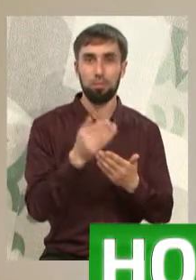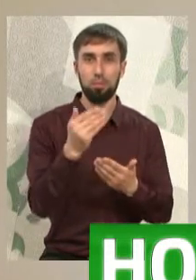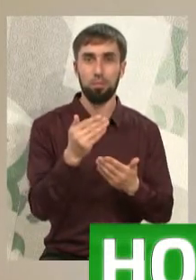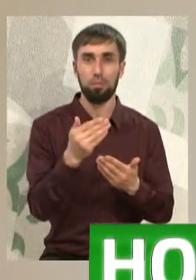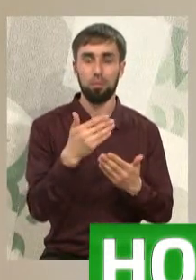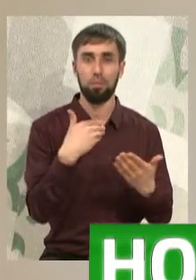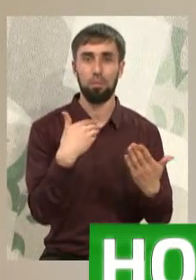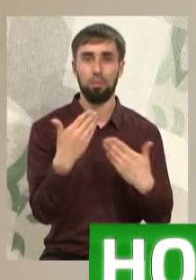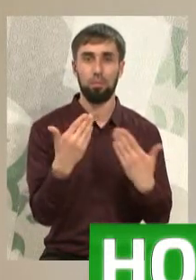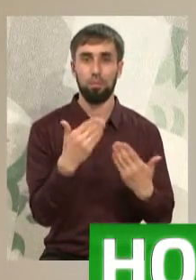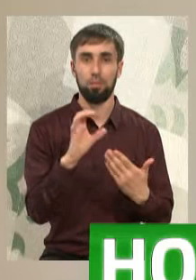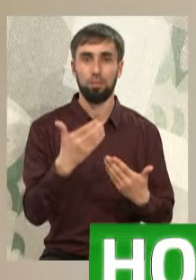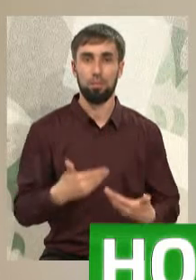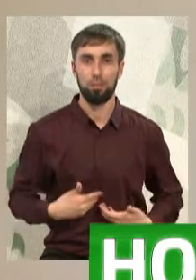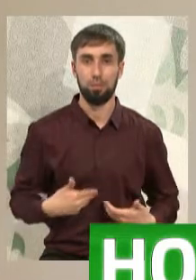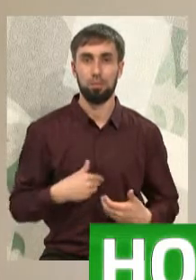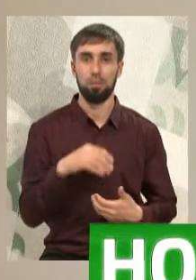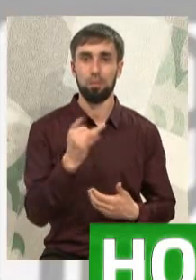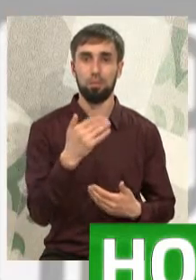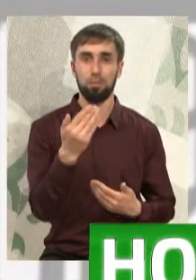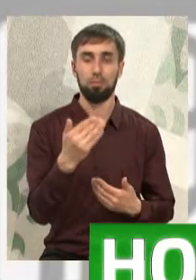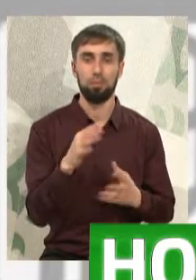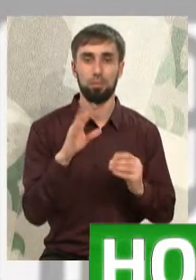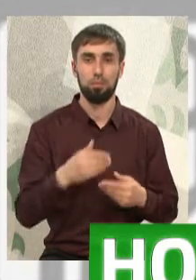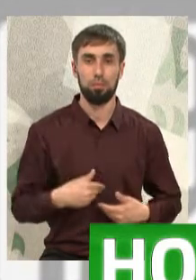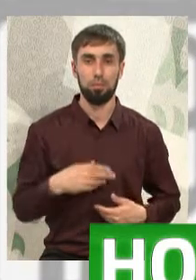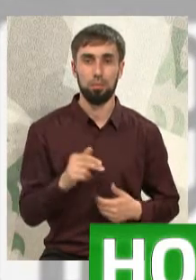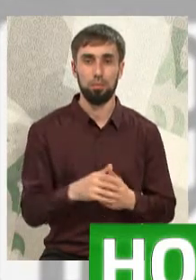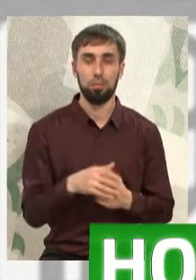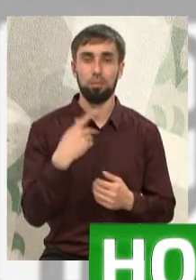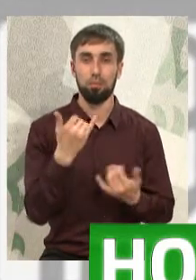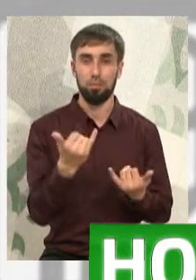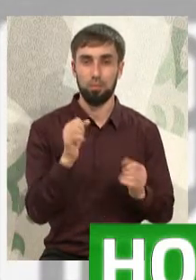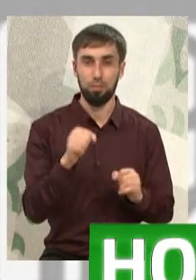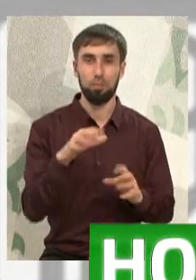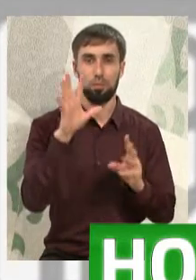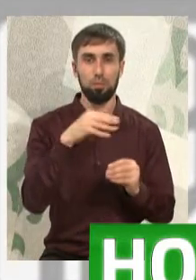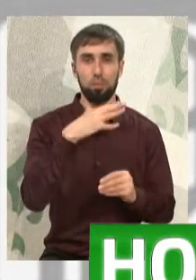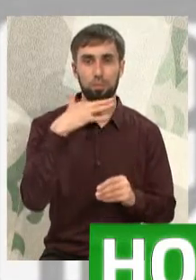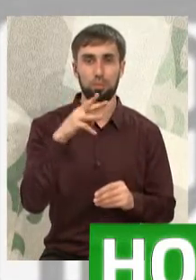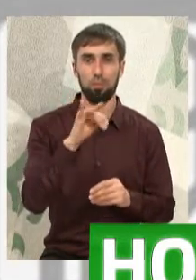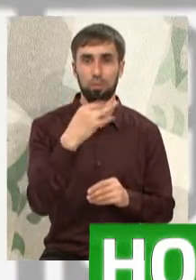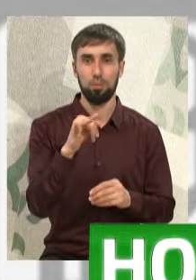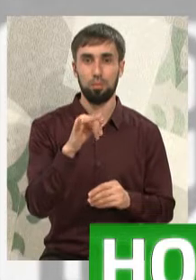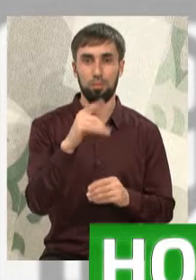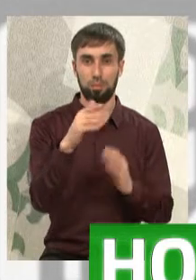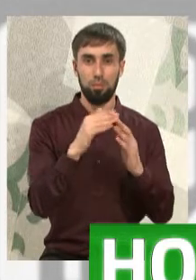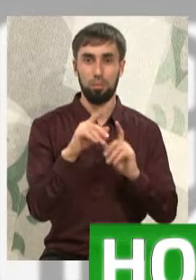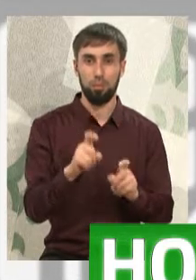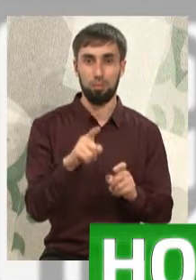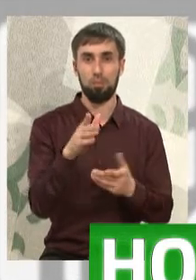отношение к жизни и пересмотреть свои приоритеты. Также сейчас можно посетить многие музеи мира, вообще не выходя из дома,